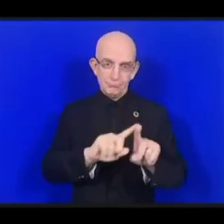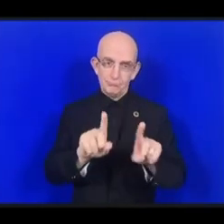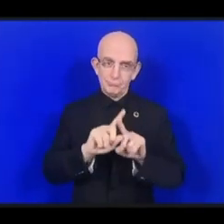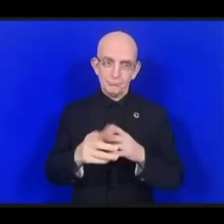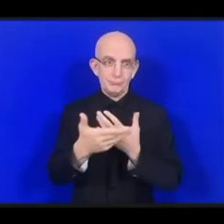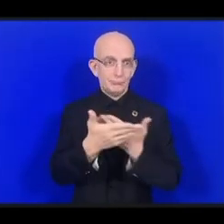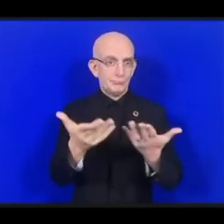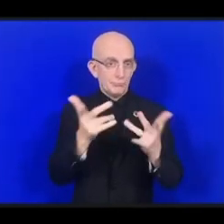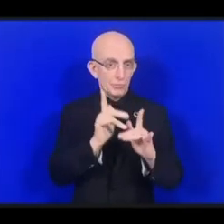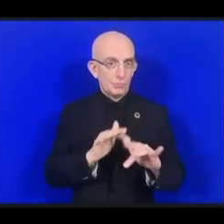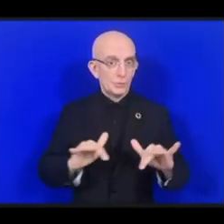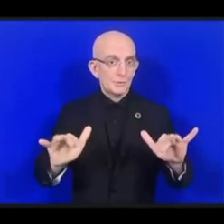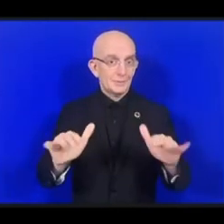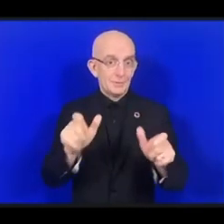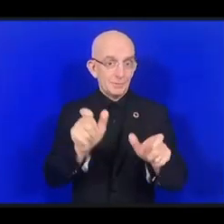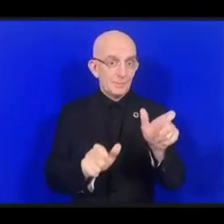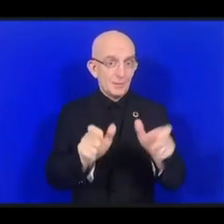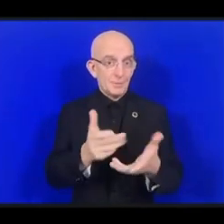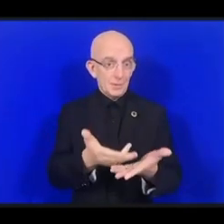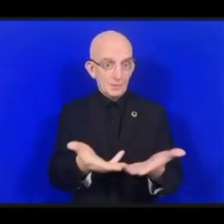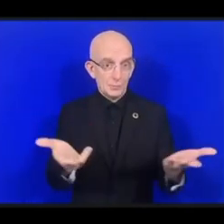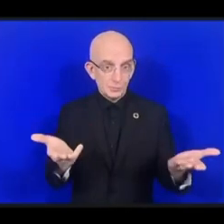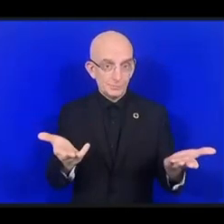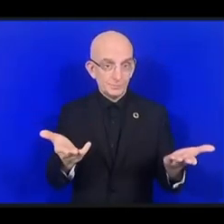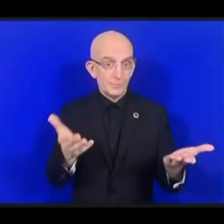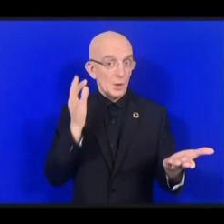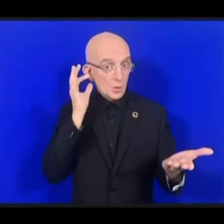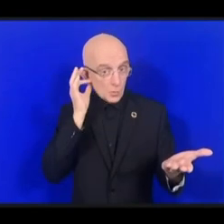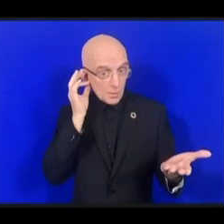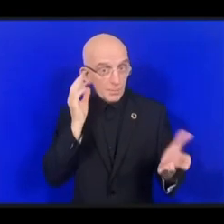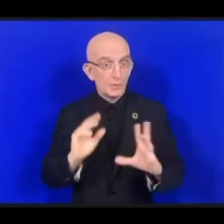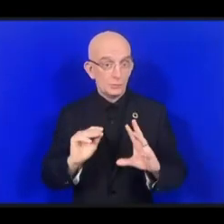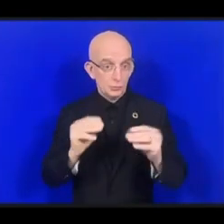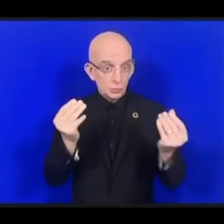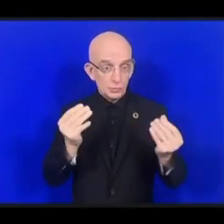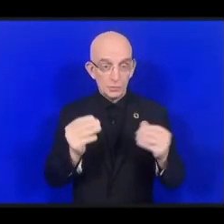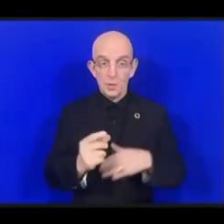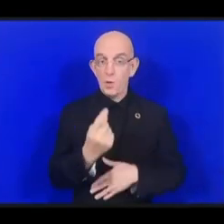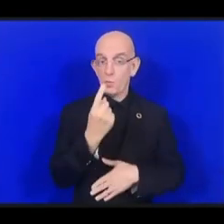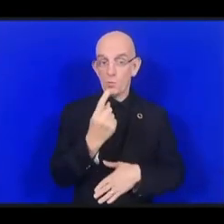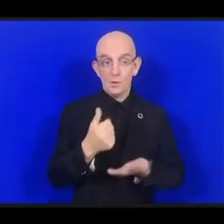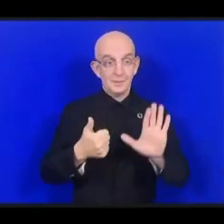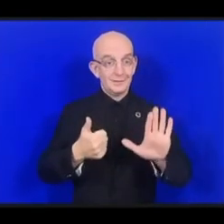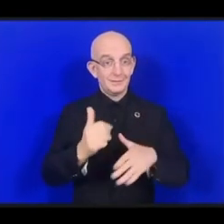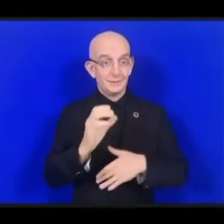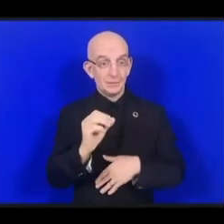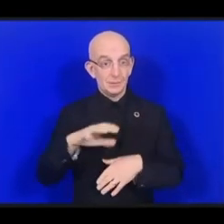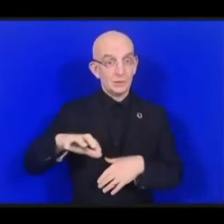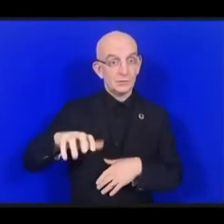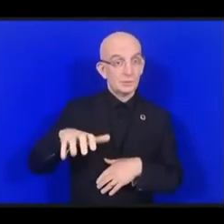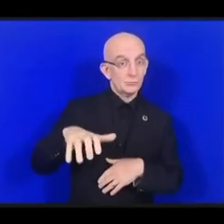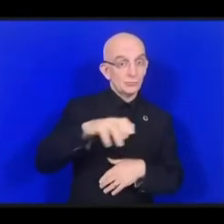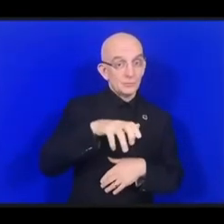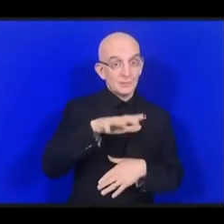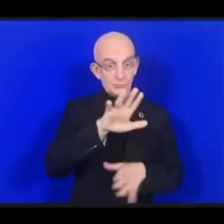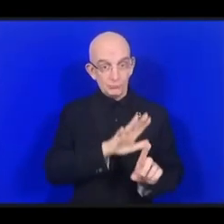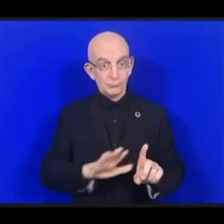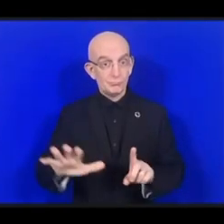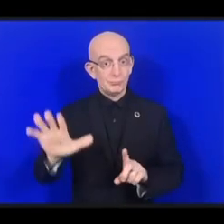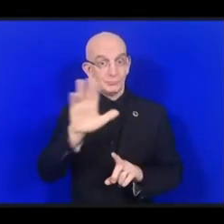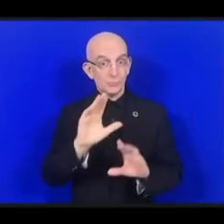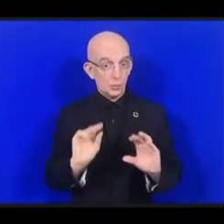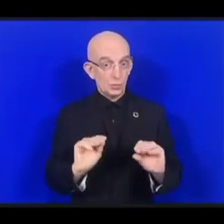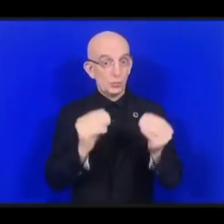以上の国地域ユスigfイニシアティブと35のigfリモートハブによりまし